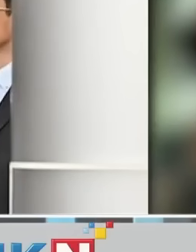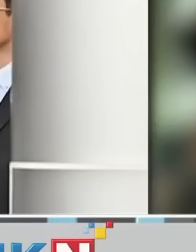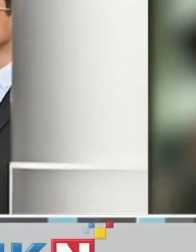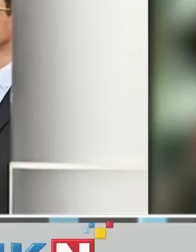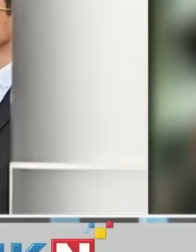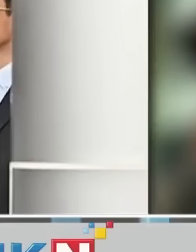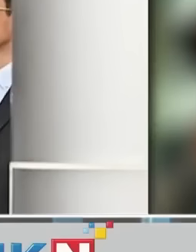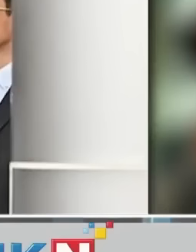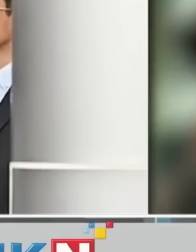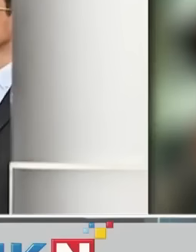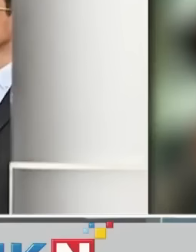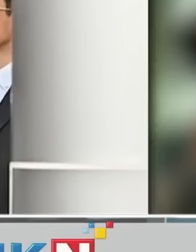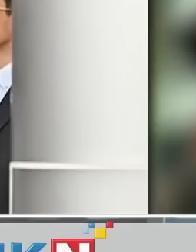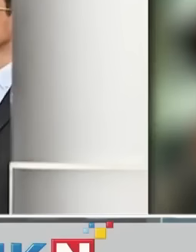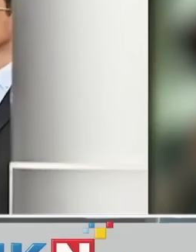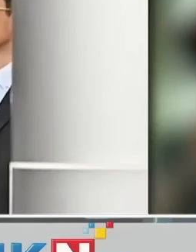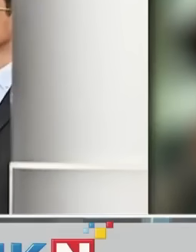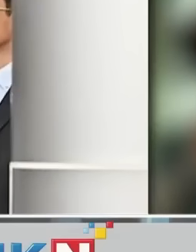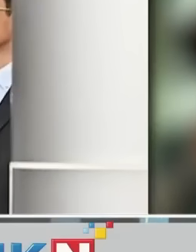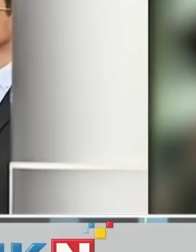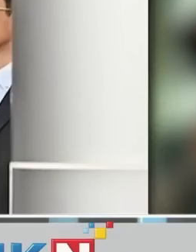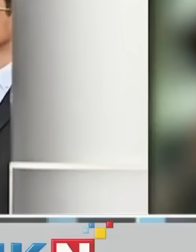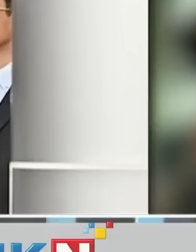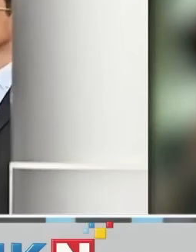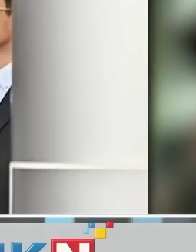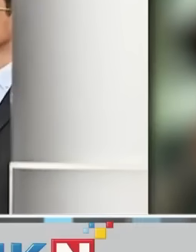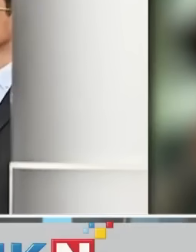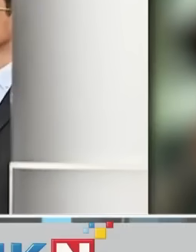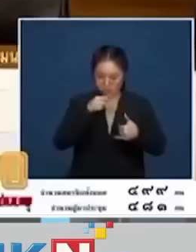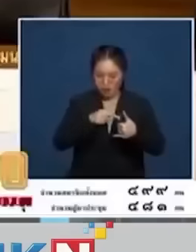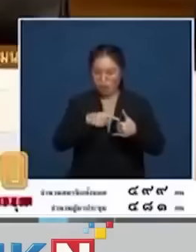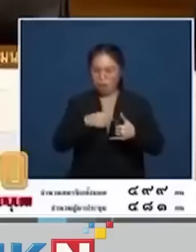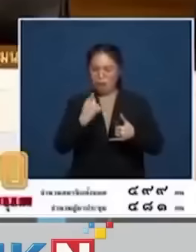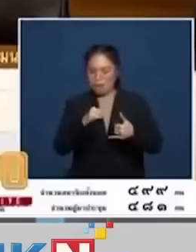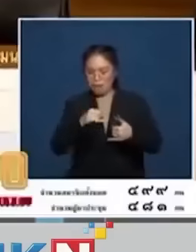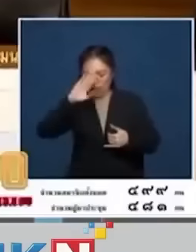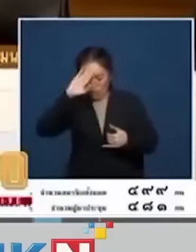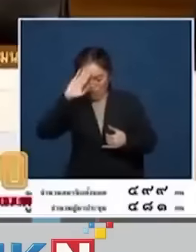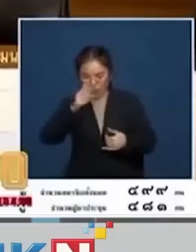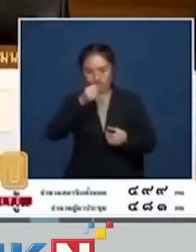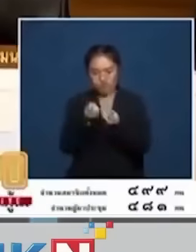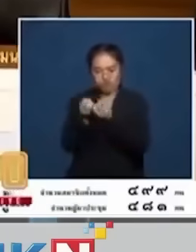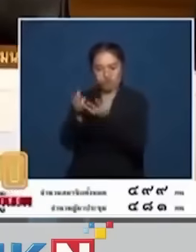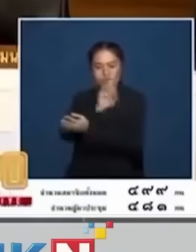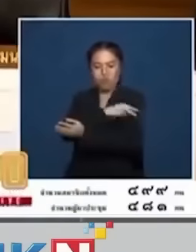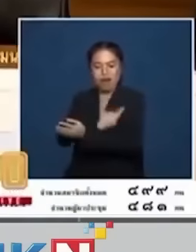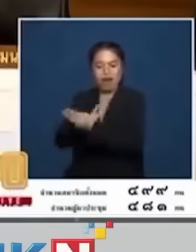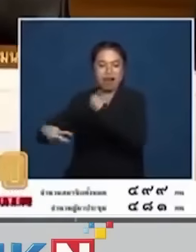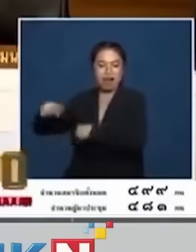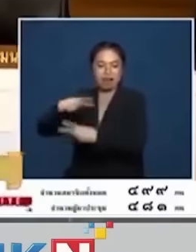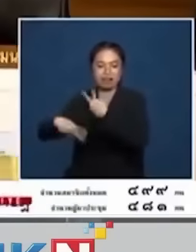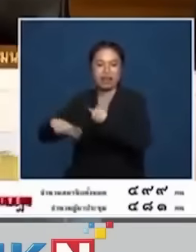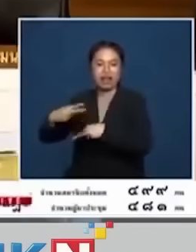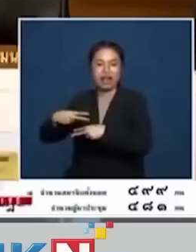ำนะอันนี้คือรัฐมนตรียุติธรรมที่พยายามจะชี้แจงเรื่องนี้นะแล้วก็มี